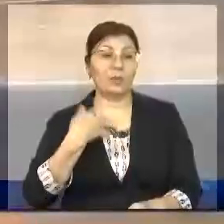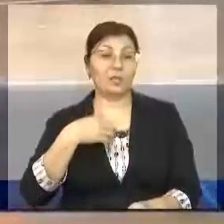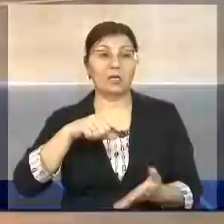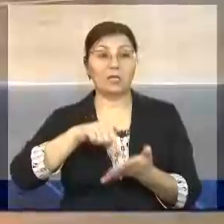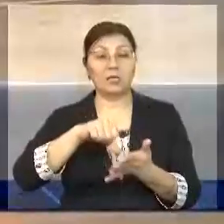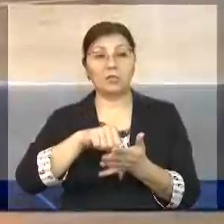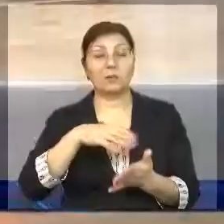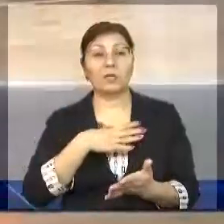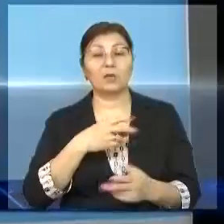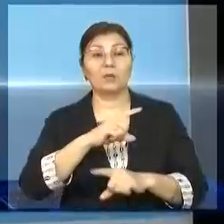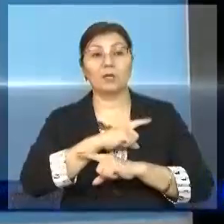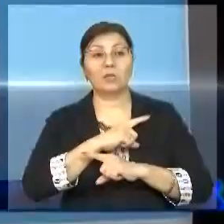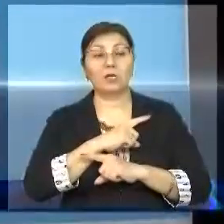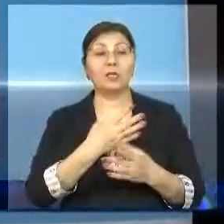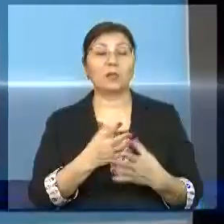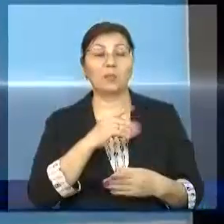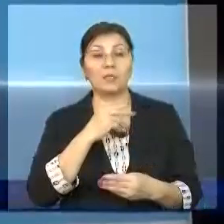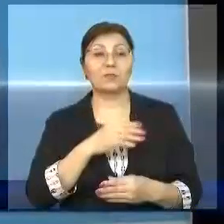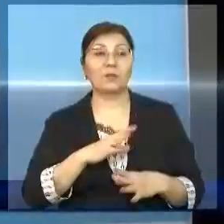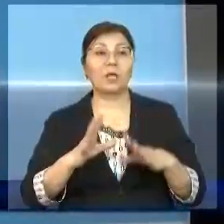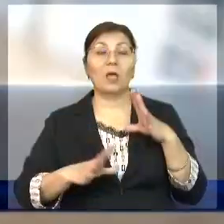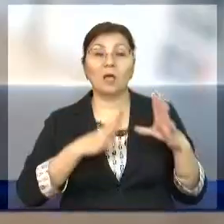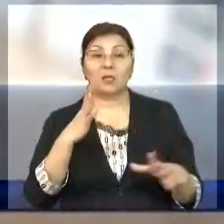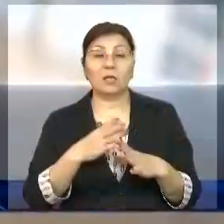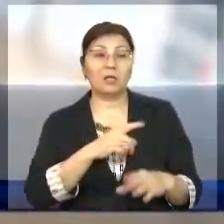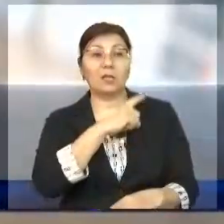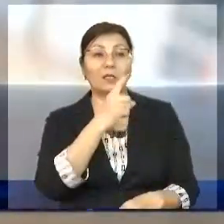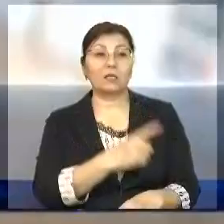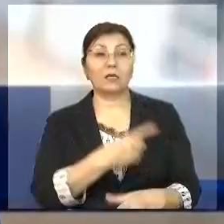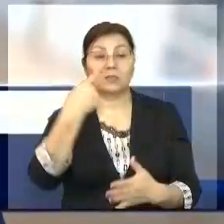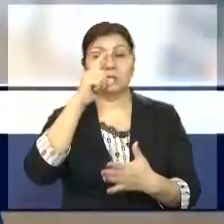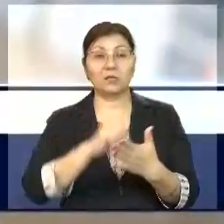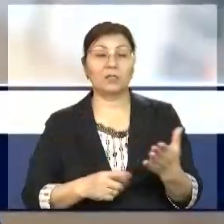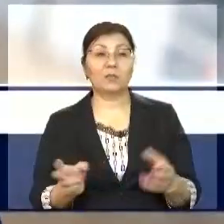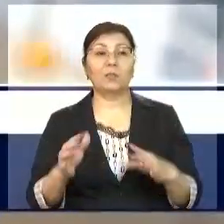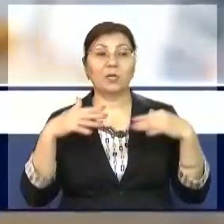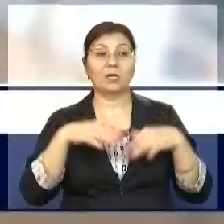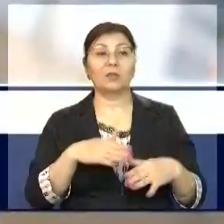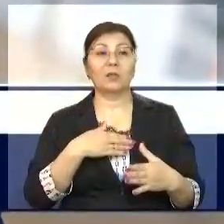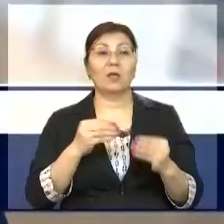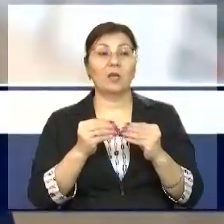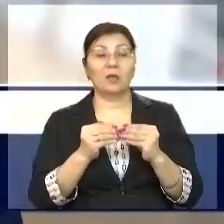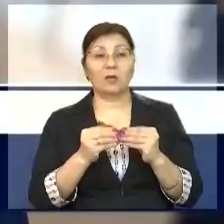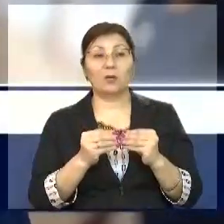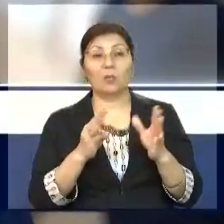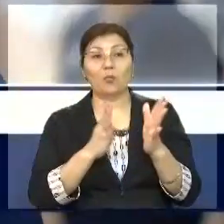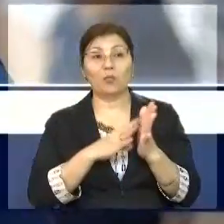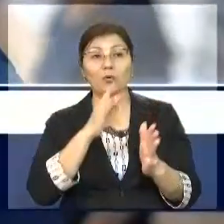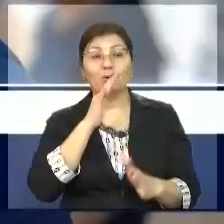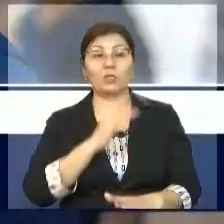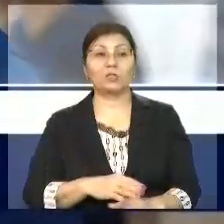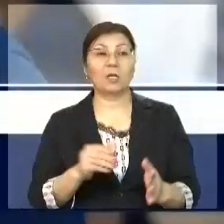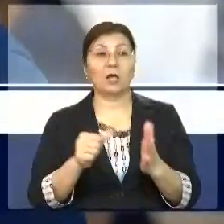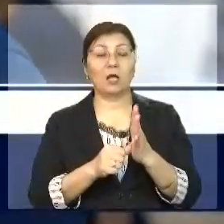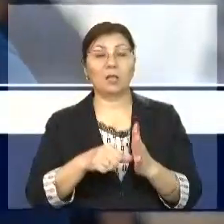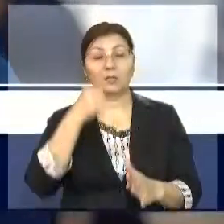Қатысушылар ақтық кезеңге үздіксіз дайындалып, нық сеніммен келген. Жасым 19-да, және мен бұл волейбол спортында жүргеніме